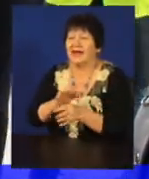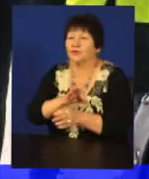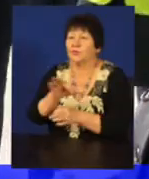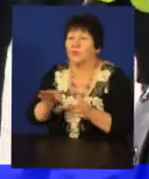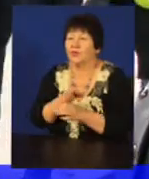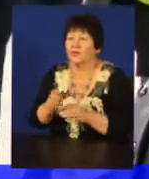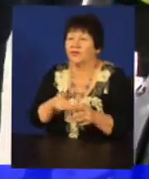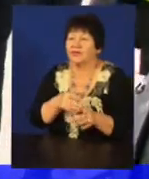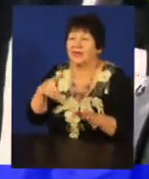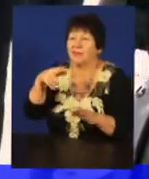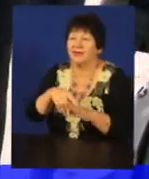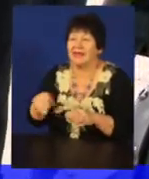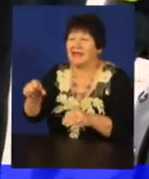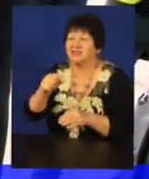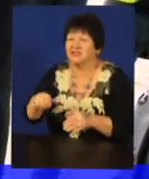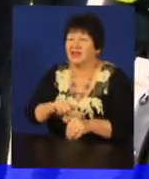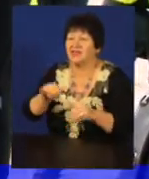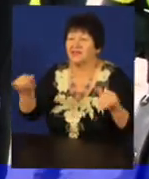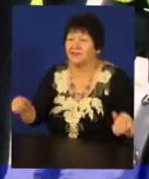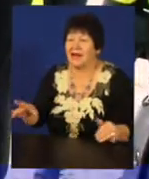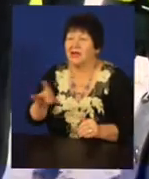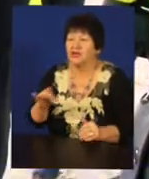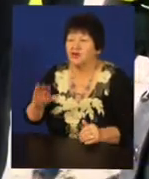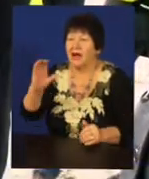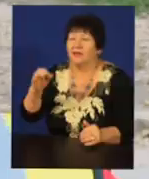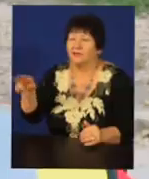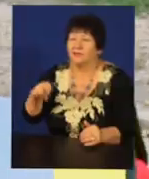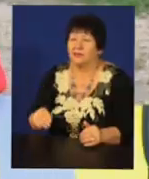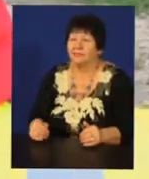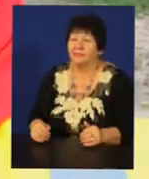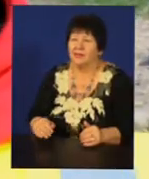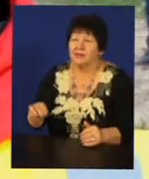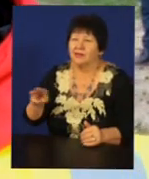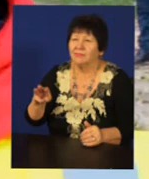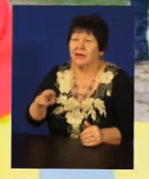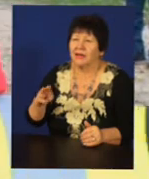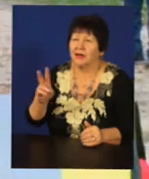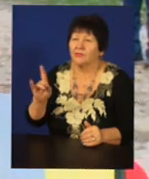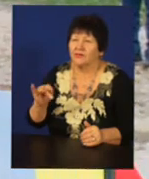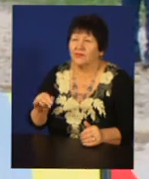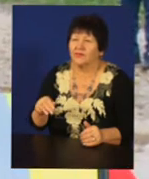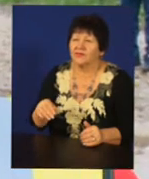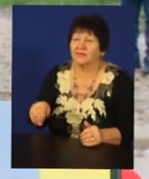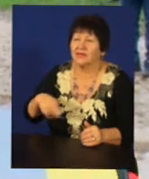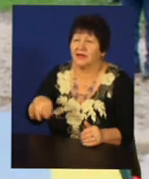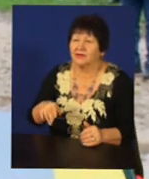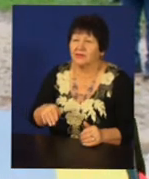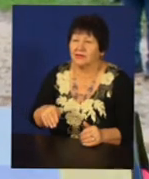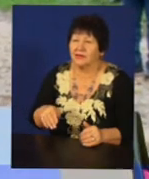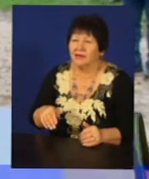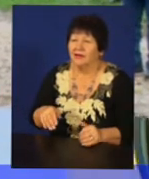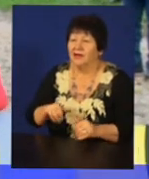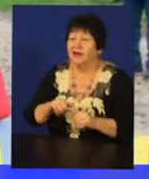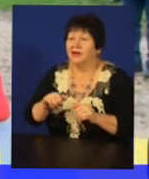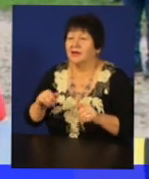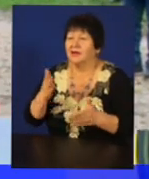proiectului sunt implementate de Agenția de Dezvoltare Regională Sud. Sunt Maria Culeșov, sunt directorul Agenției Dezvoltare Regională Sud.